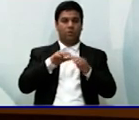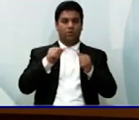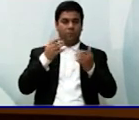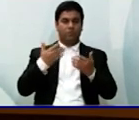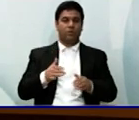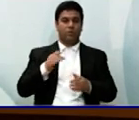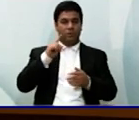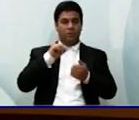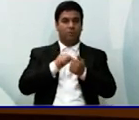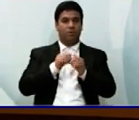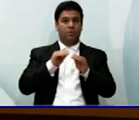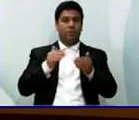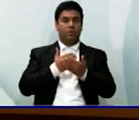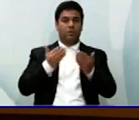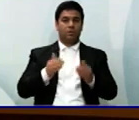Запомните, пожалуйста, ребята. В